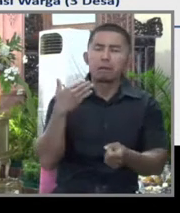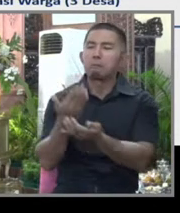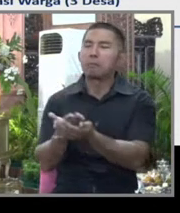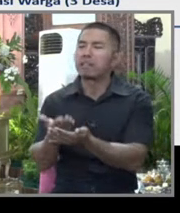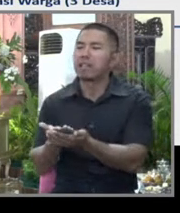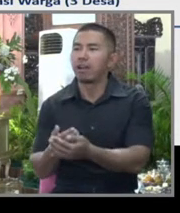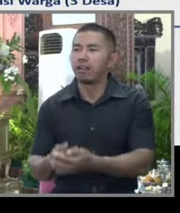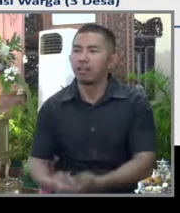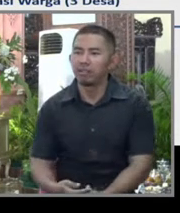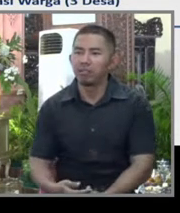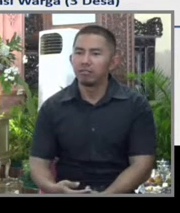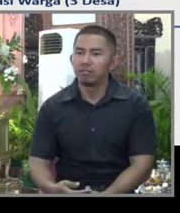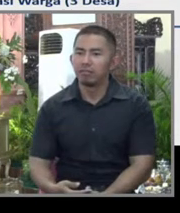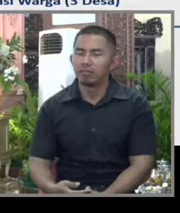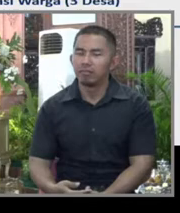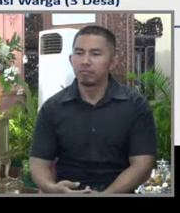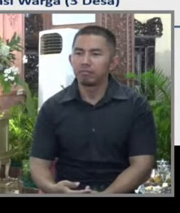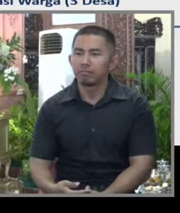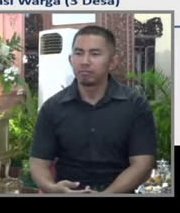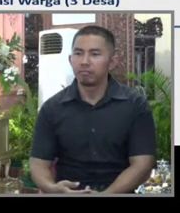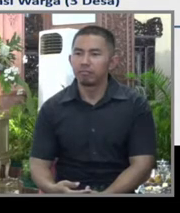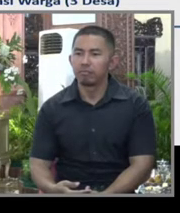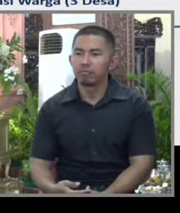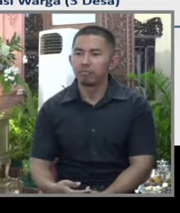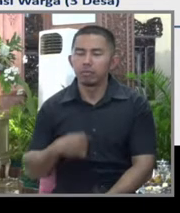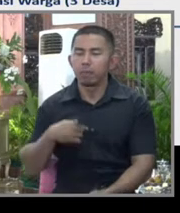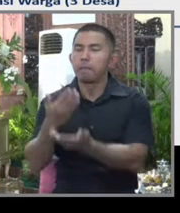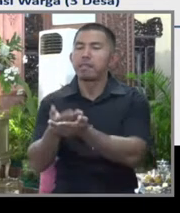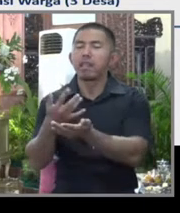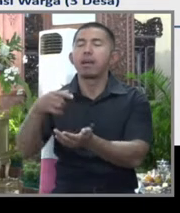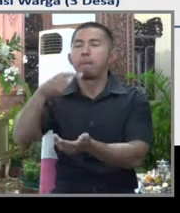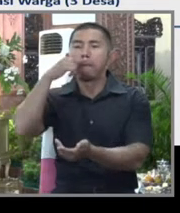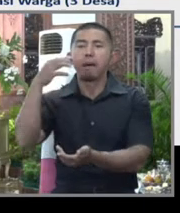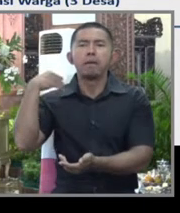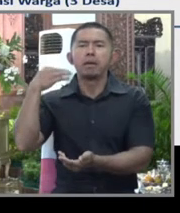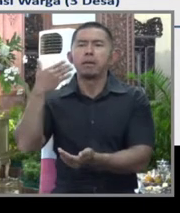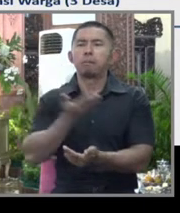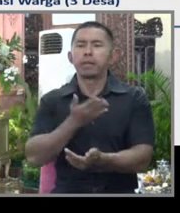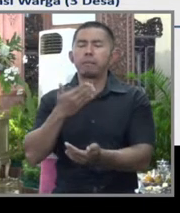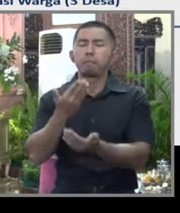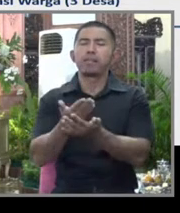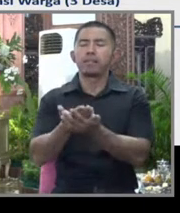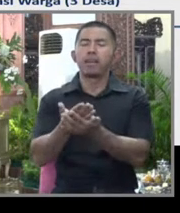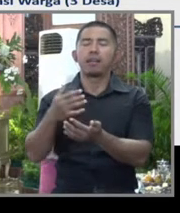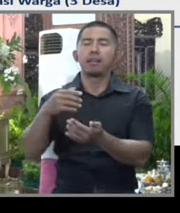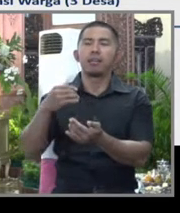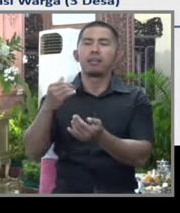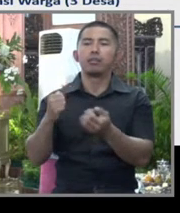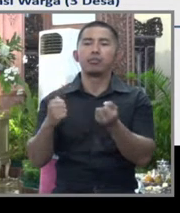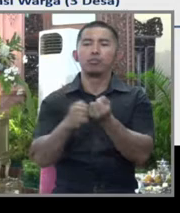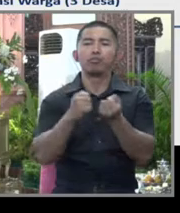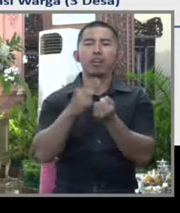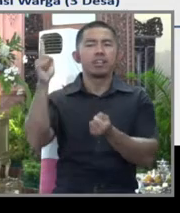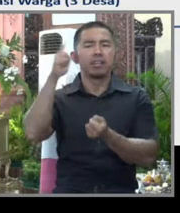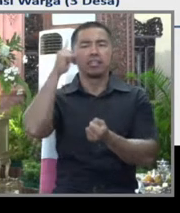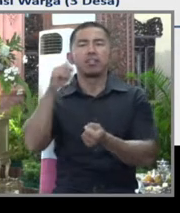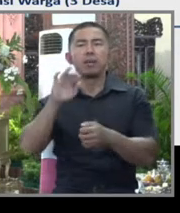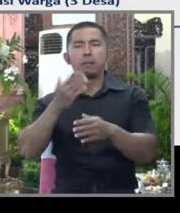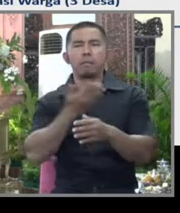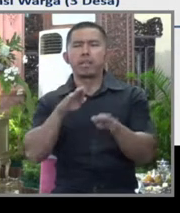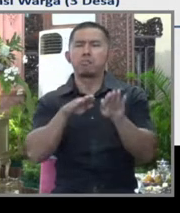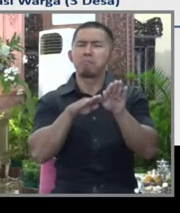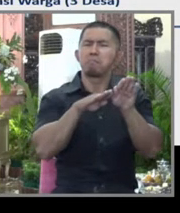rodo nusu Bapak sama Bapak Menteri. Ya. Karena kami pengen punya jalan nasional Bapak. Ya. Kami pengen maju seperti kabupaten